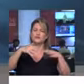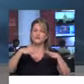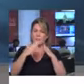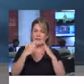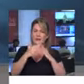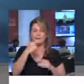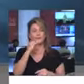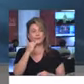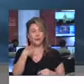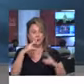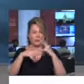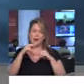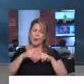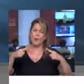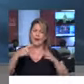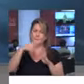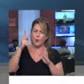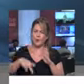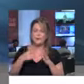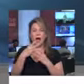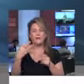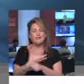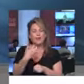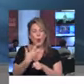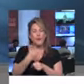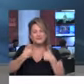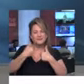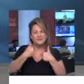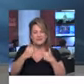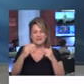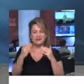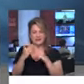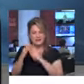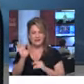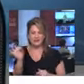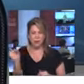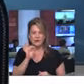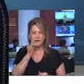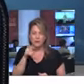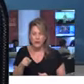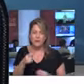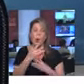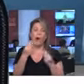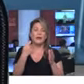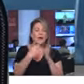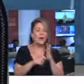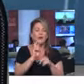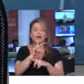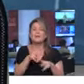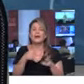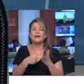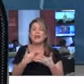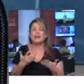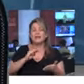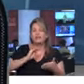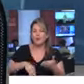מיני פרויקטים נדלניים ברחבי הארץ, הרבה מאוד זוכים במחיר למשתכן, או דיירים שפשוט קנו דירות לא הצליחו להיכנס לדירה כי לא היו אישורי בנייה,